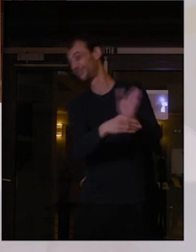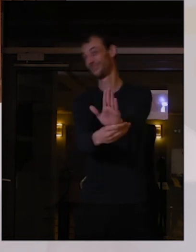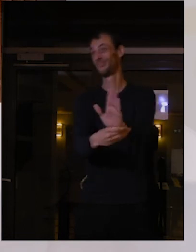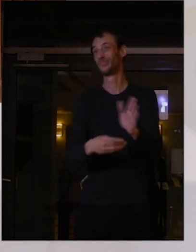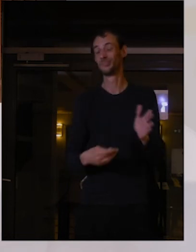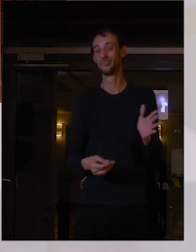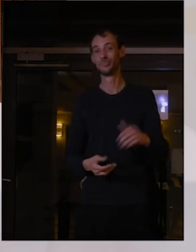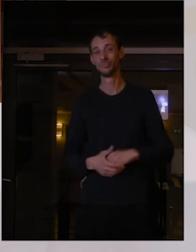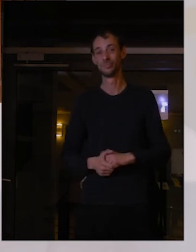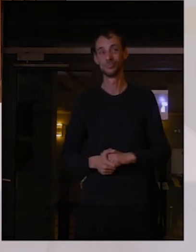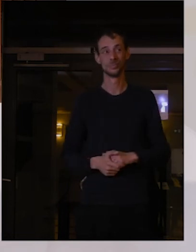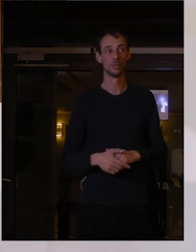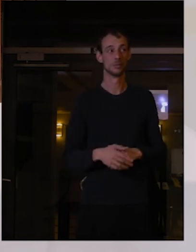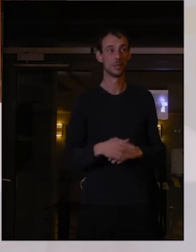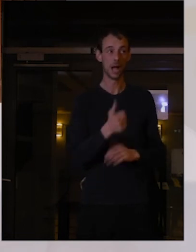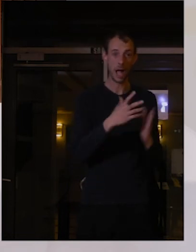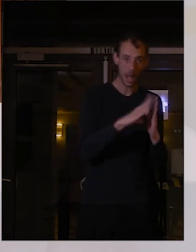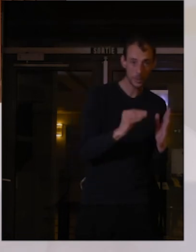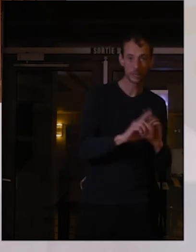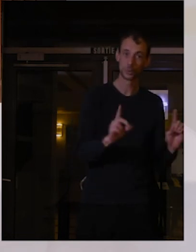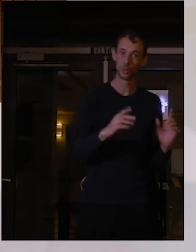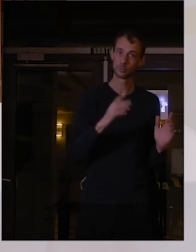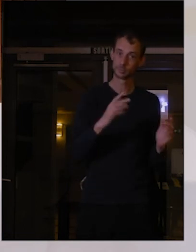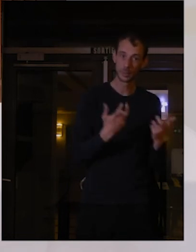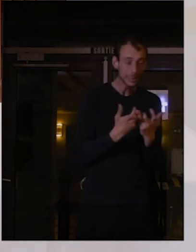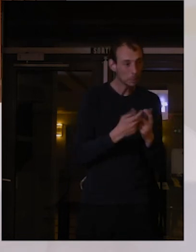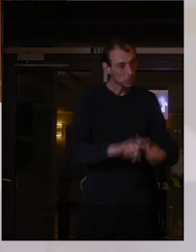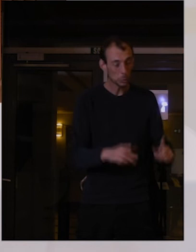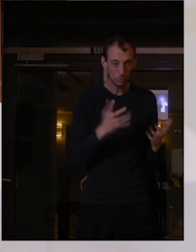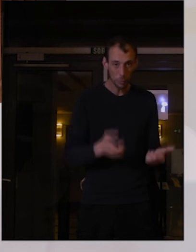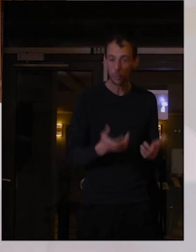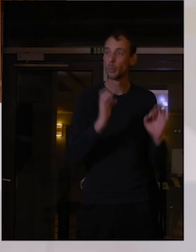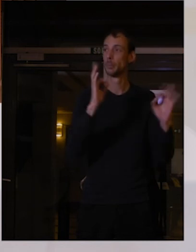Qu'il n'y en ait plus et que ce ne soit plus des exemples. Oui. Que ça devienne normal, comme ça a été cité. Voilà. Pour être un peu positif,